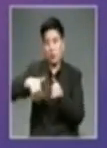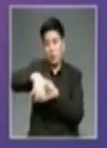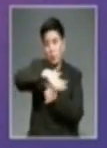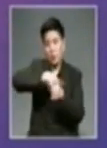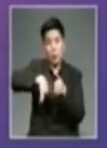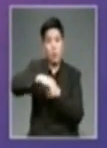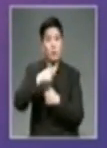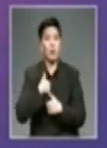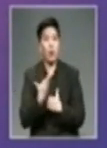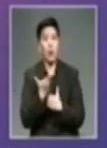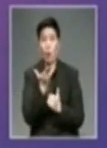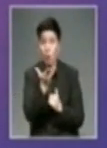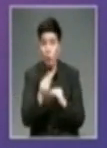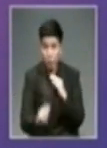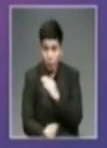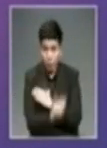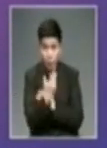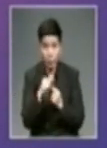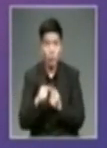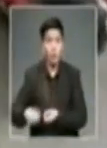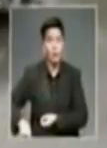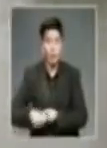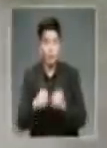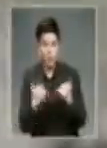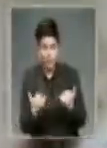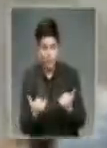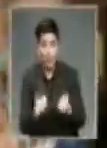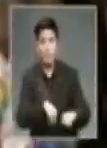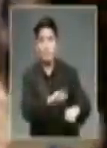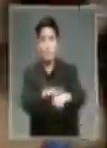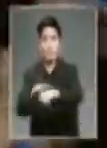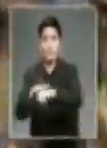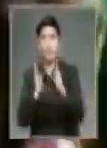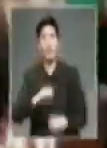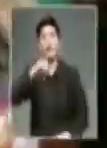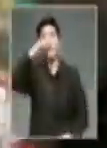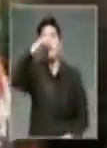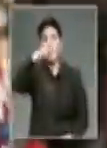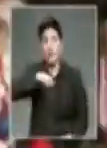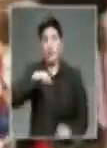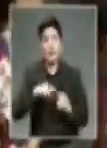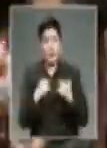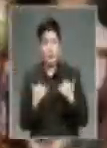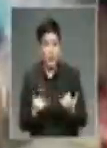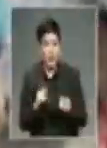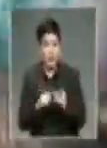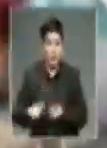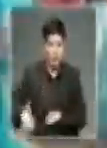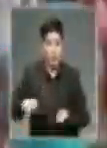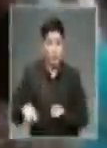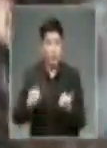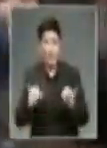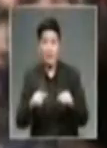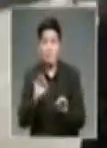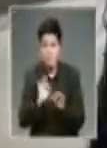กผมขอถือโอกาสช่วงเทศกาลสงกรานต์นี้เชิญชวนพี่น้องประชาชนชาวไทยนอกจากจะเล่นน้ำสงกรานต์อย่าง